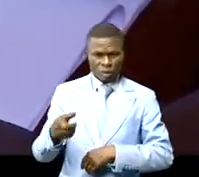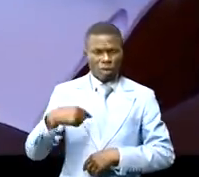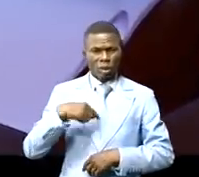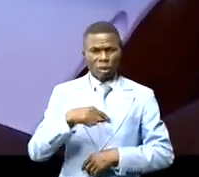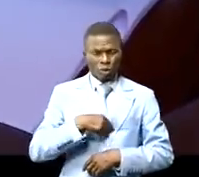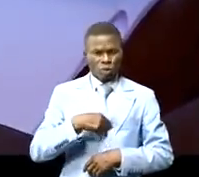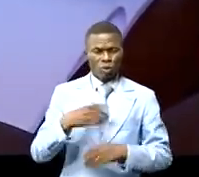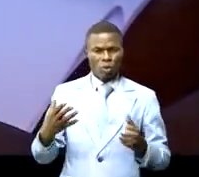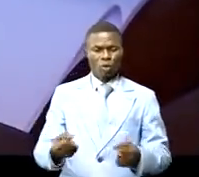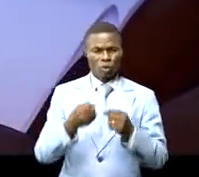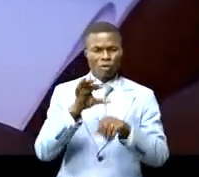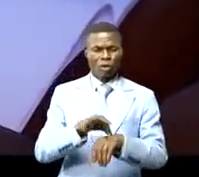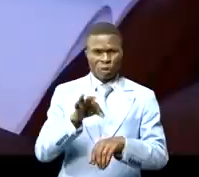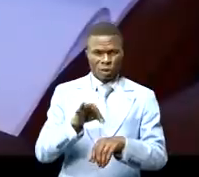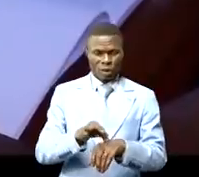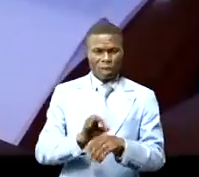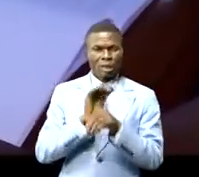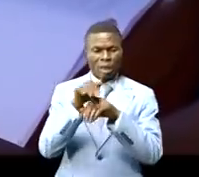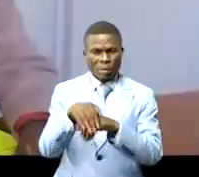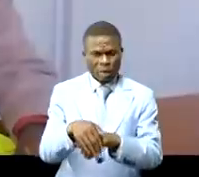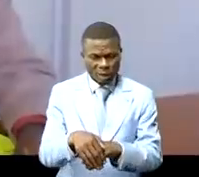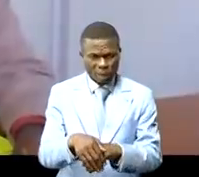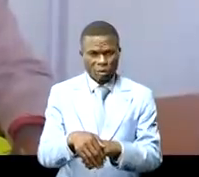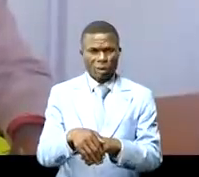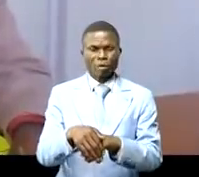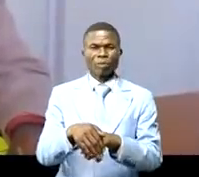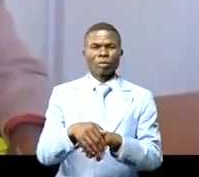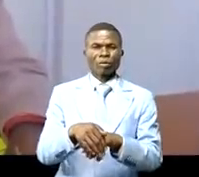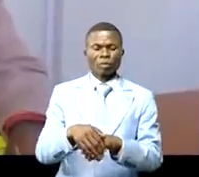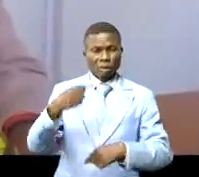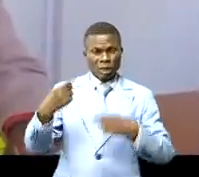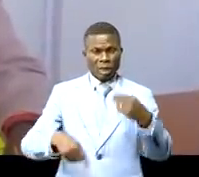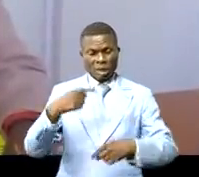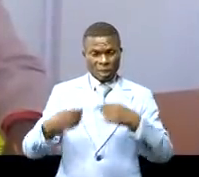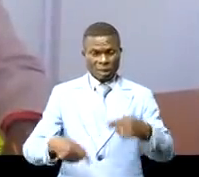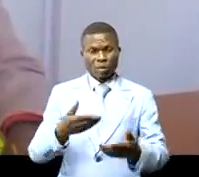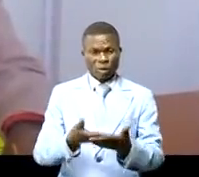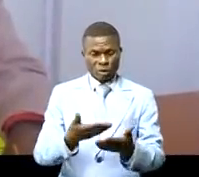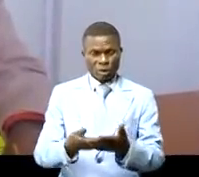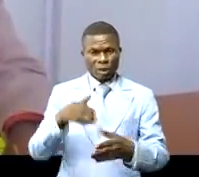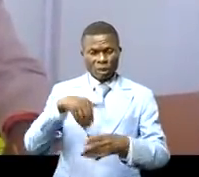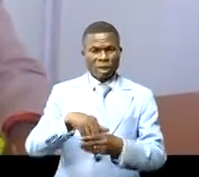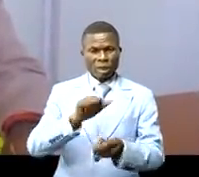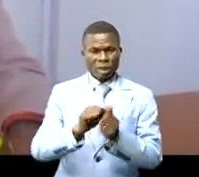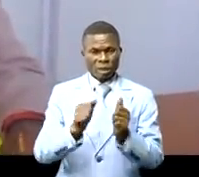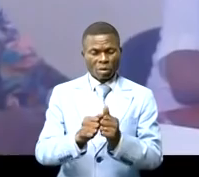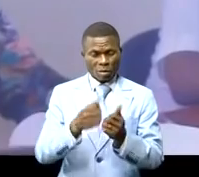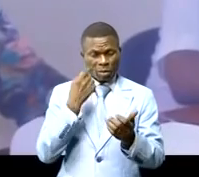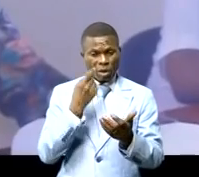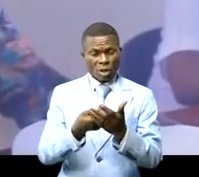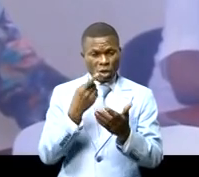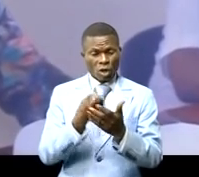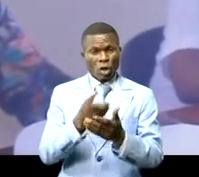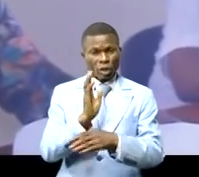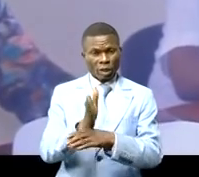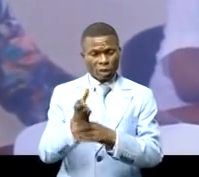le privilège de prendre part à un débat contradictoire autour des observations qui nous